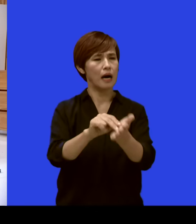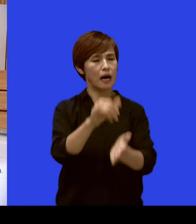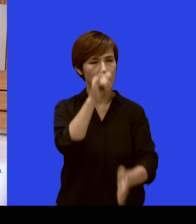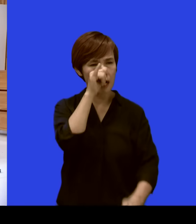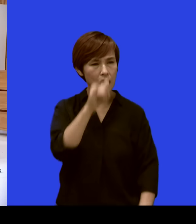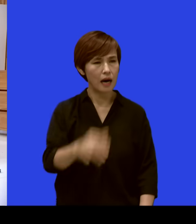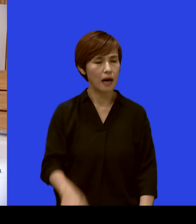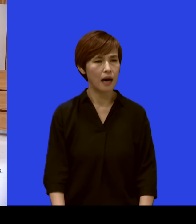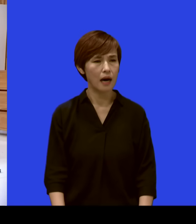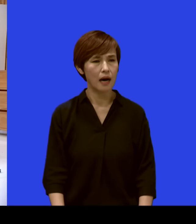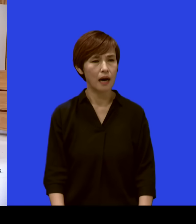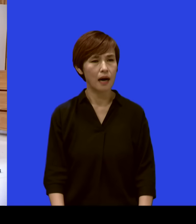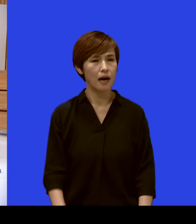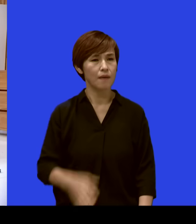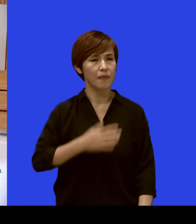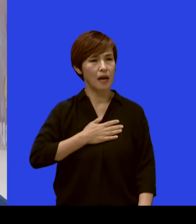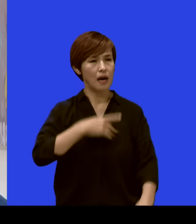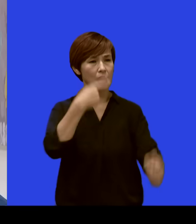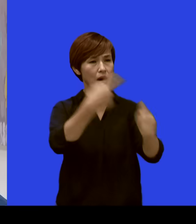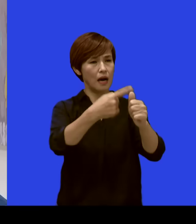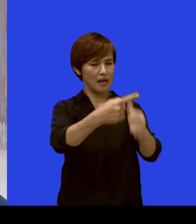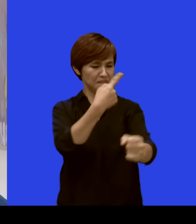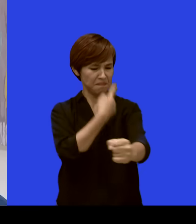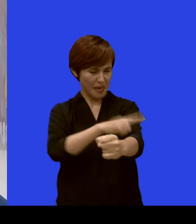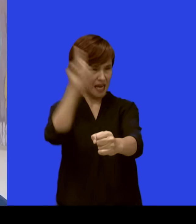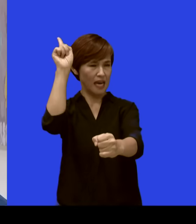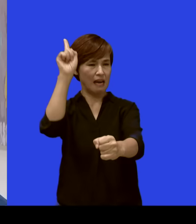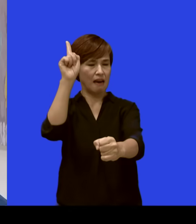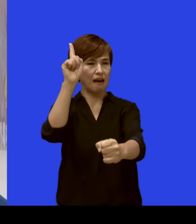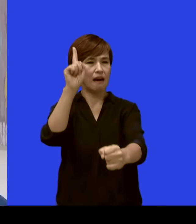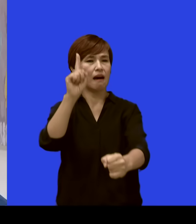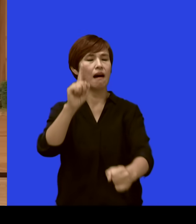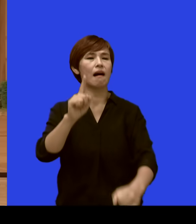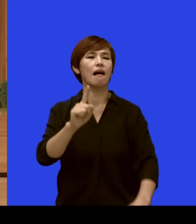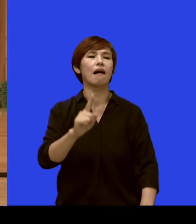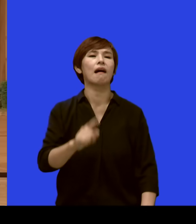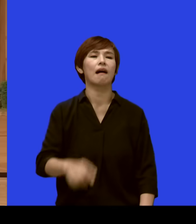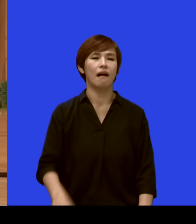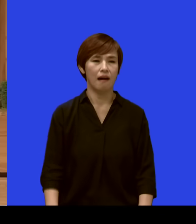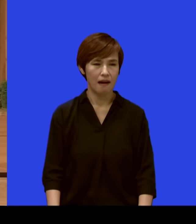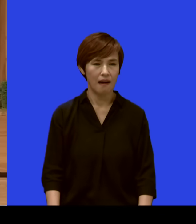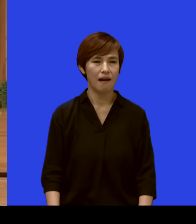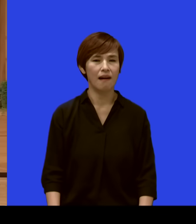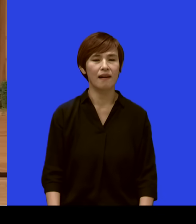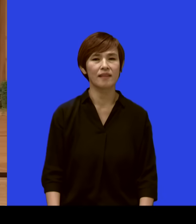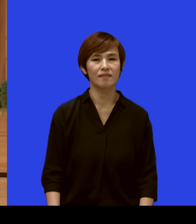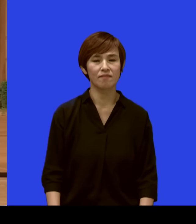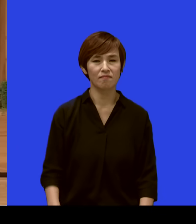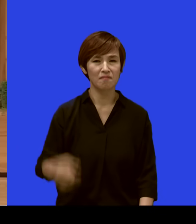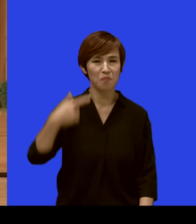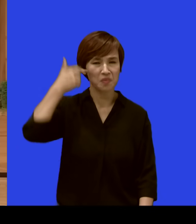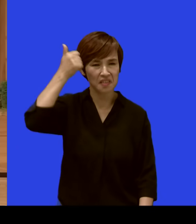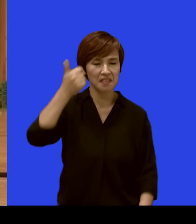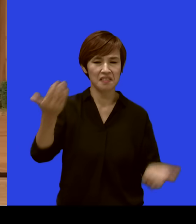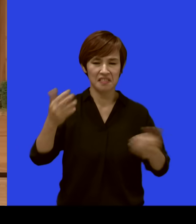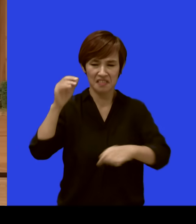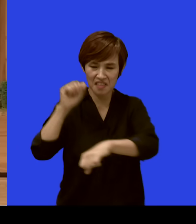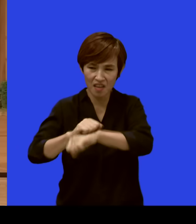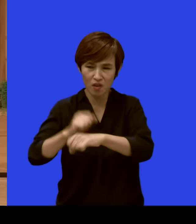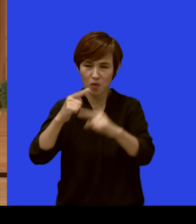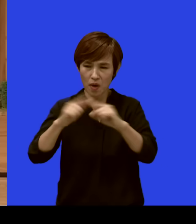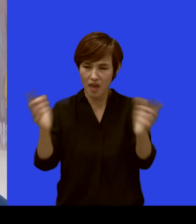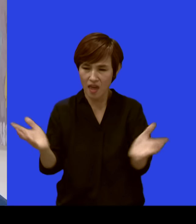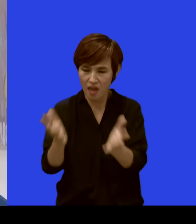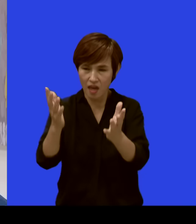개혁도 비판도 자격이 없구나. 이게 저에게 굉장히 큰 부담이 됐어요. 그래서 무슨 뭐 목회를 잘해서 교회를 키우고 이런